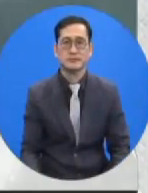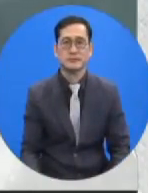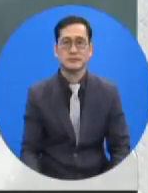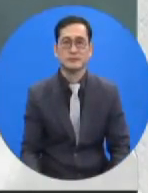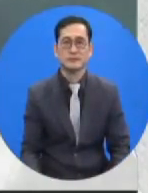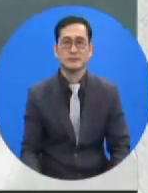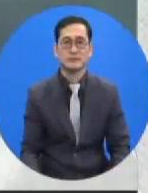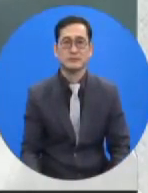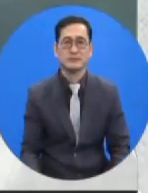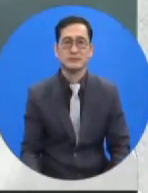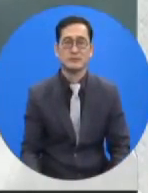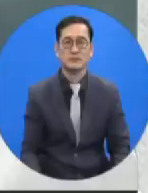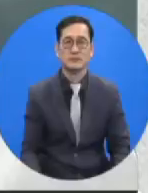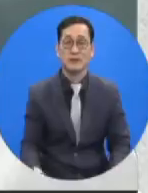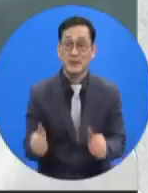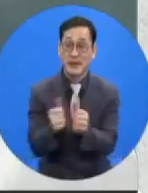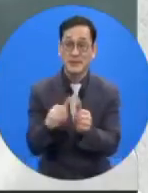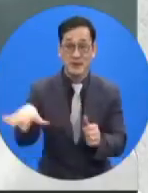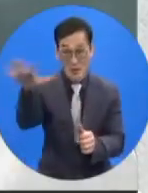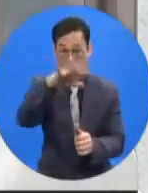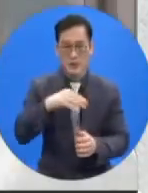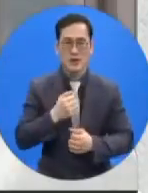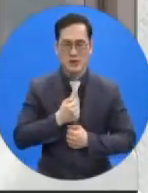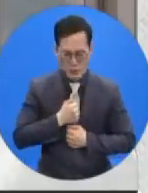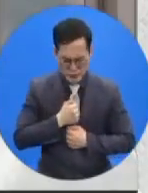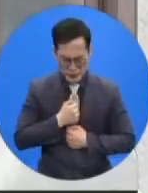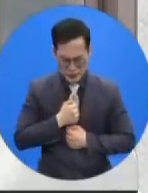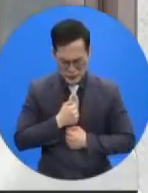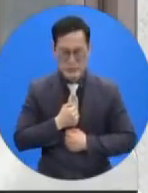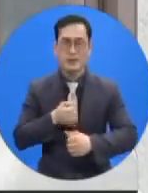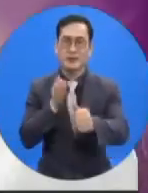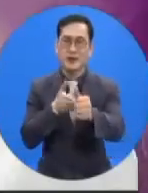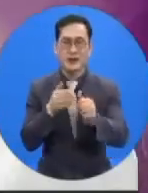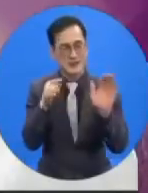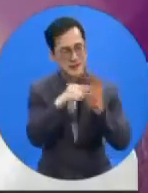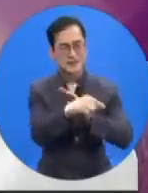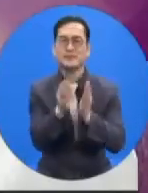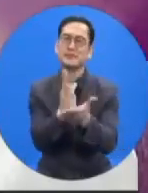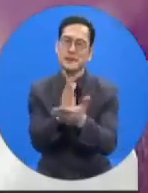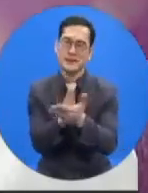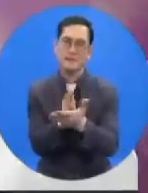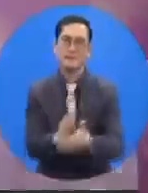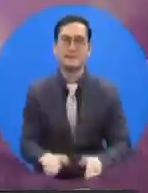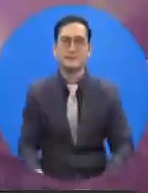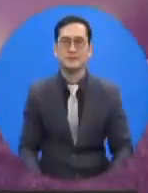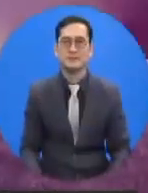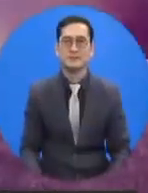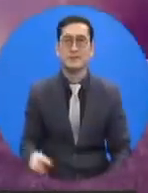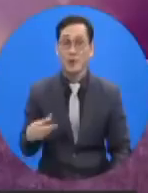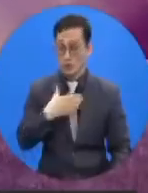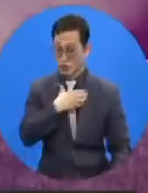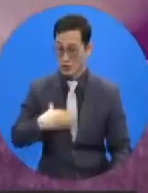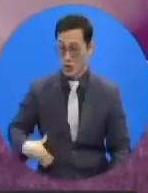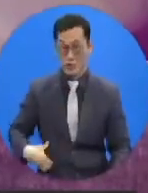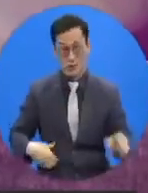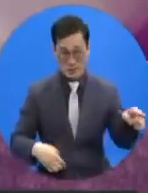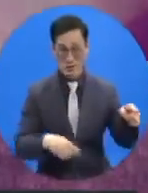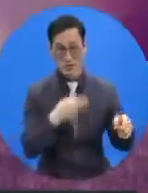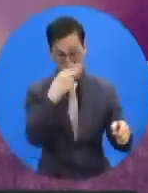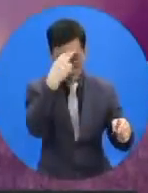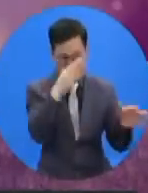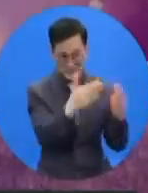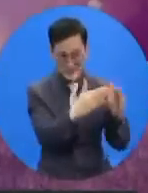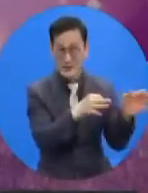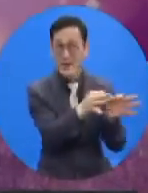생각을 좀 가졌으면 좋겠습니다. 이것만. 용주점 좀 자제해달라. 네. 그리고 해당 구청에서 사실 다 알거든요. 지금